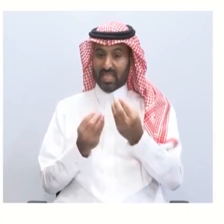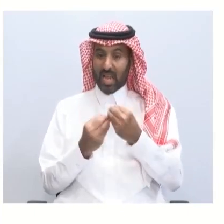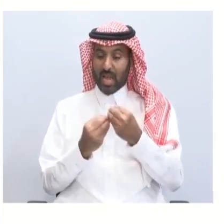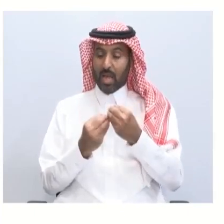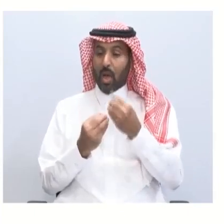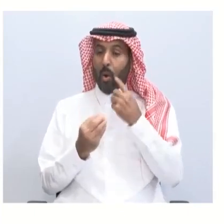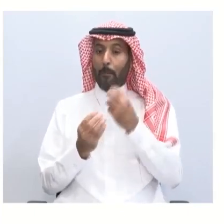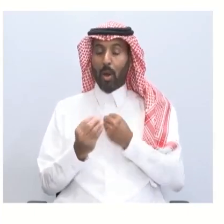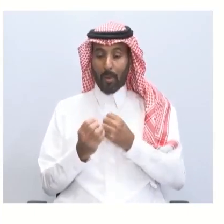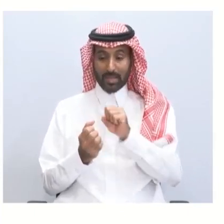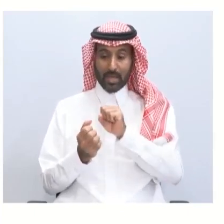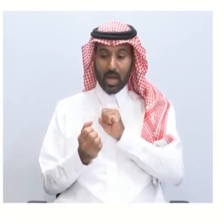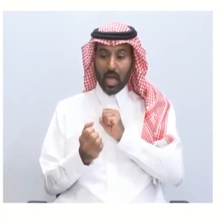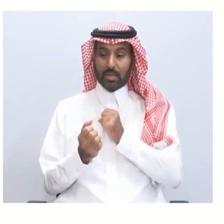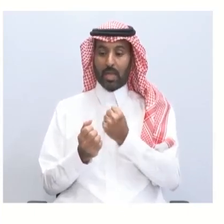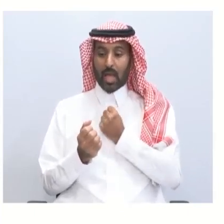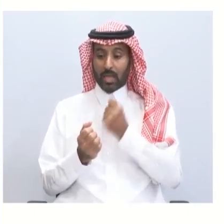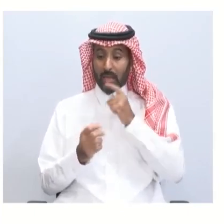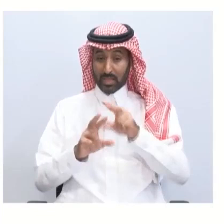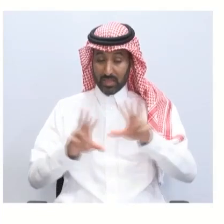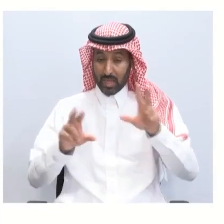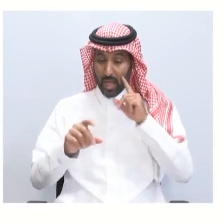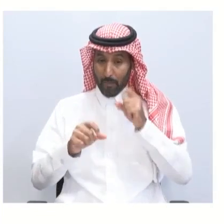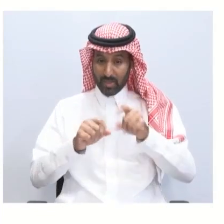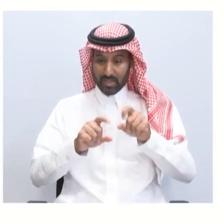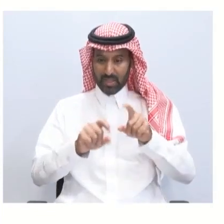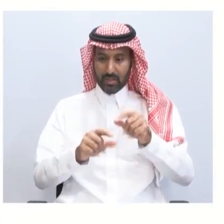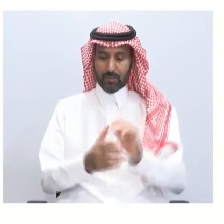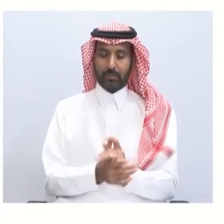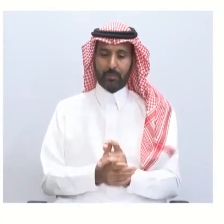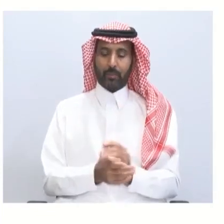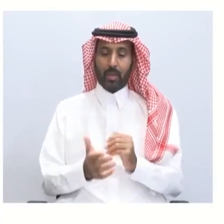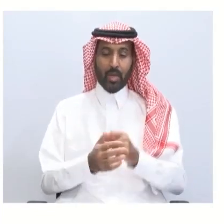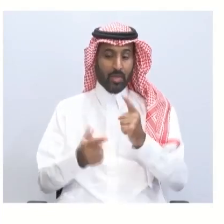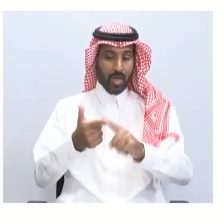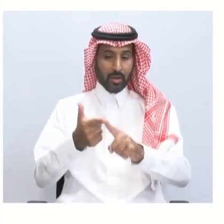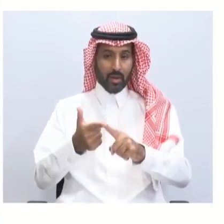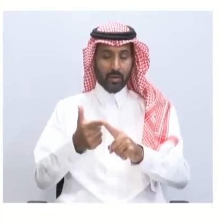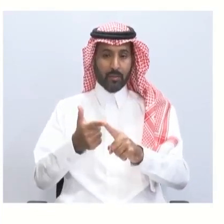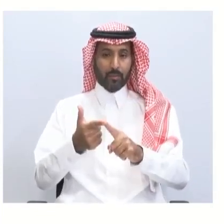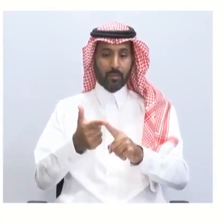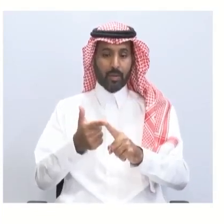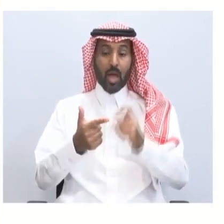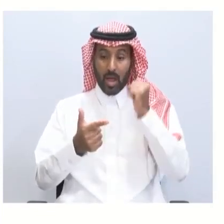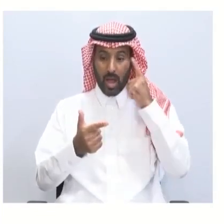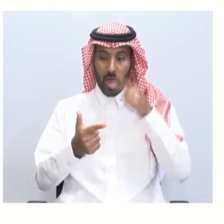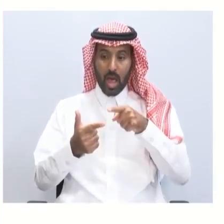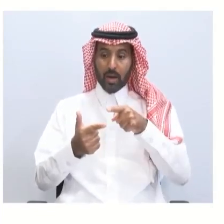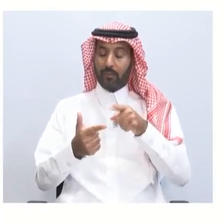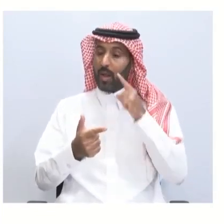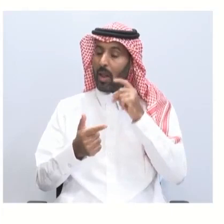ومعلوماتي الخاصه اثناء استخدام شبكه الانترنت ثانيا اتعرف